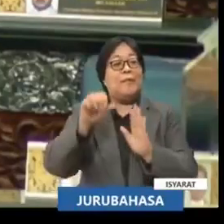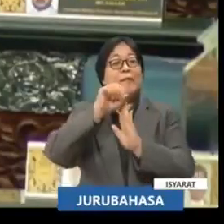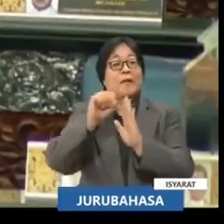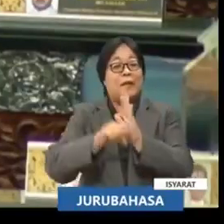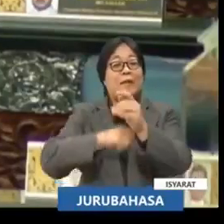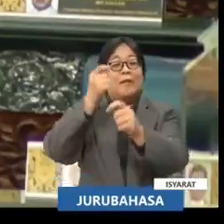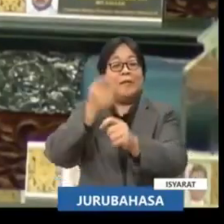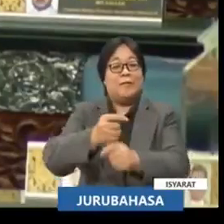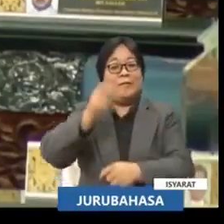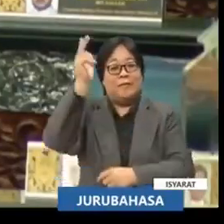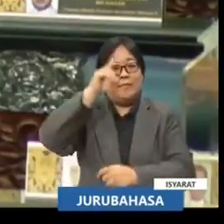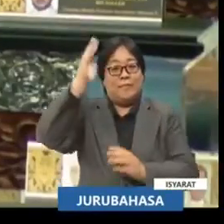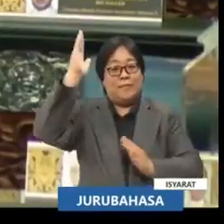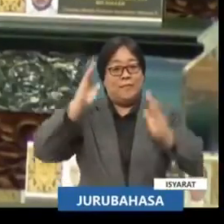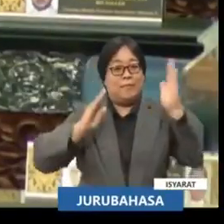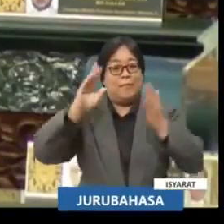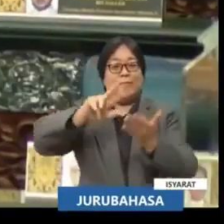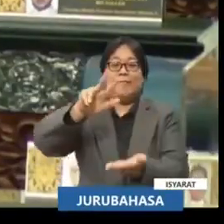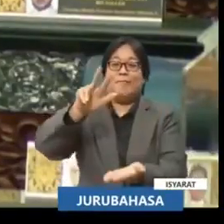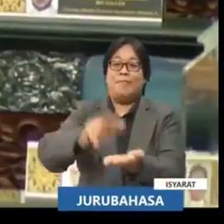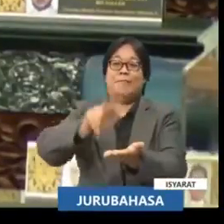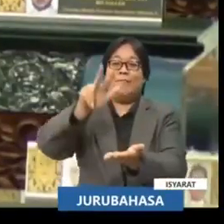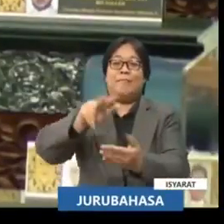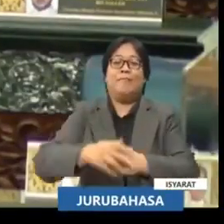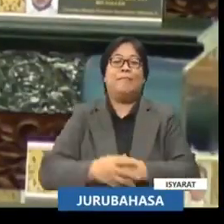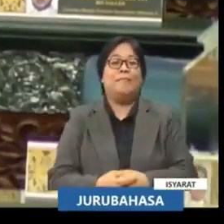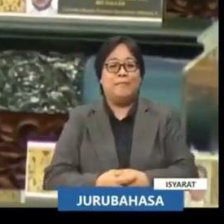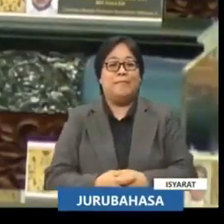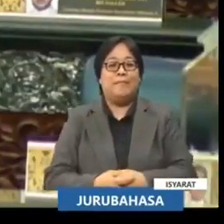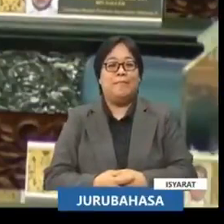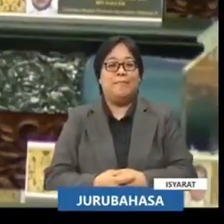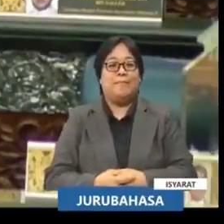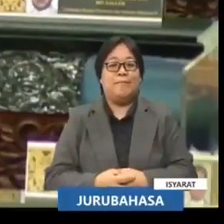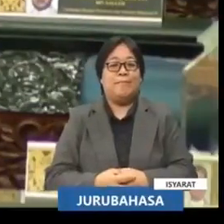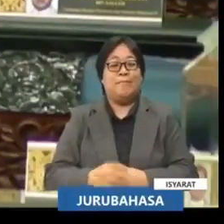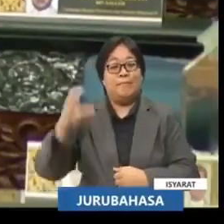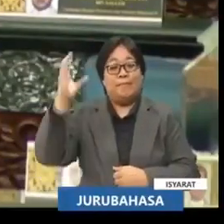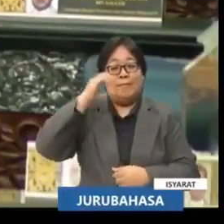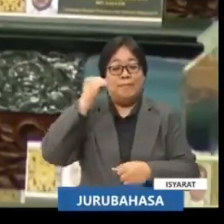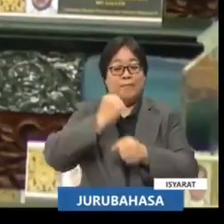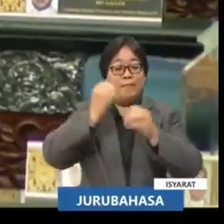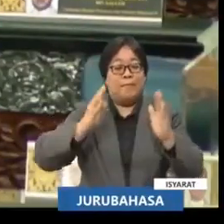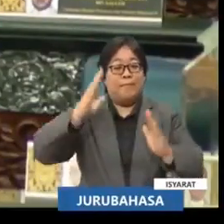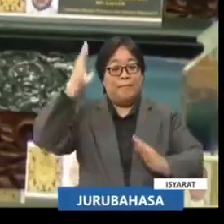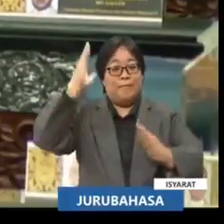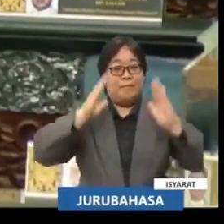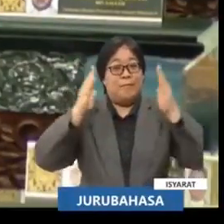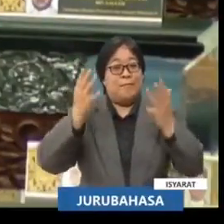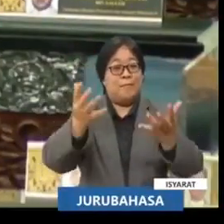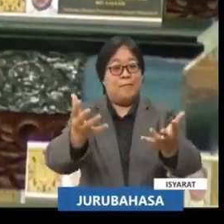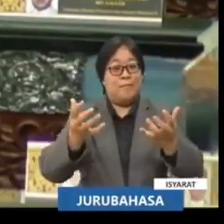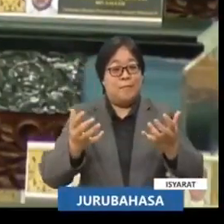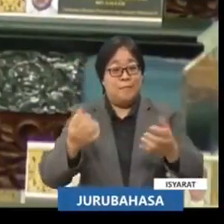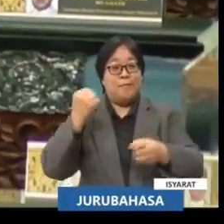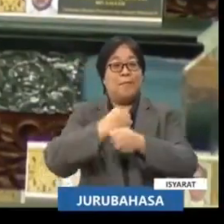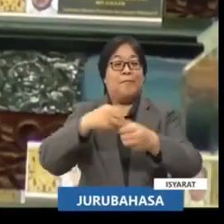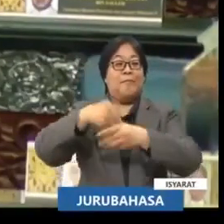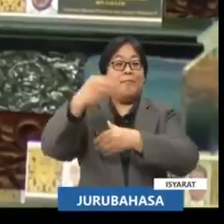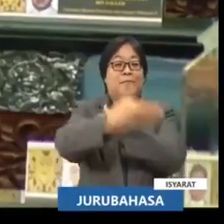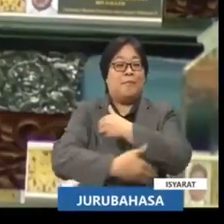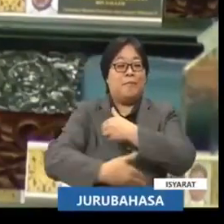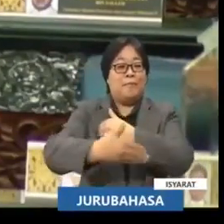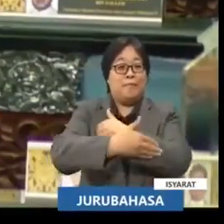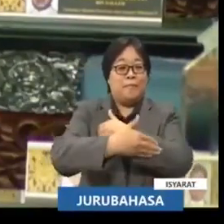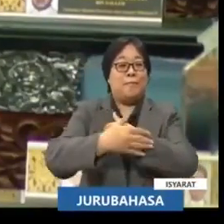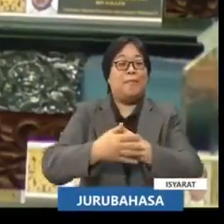terma-terma yang ditetapkan oleh kerajaan Malaysia secara sah. Sehubungan itu, secara pencari kerja tempatan yang berhasrat untuk bekerja di luar